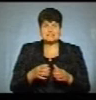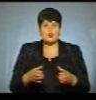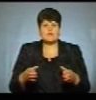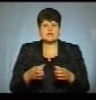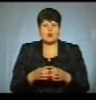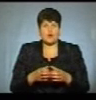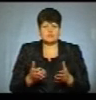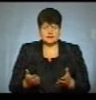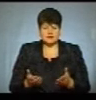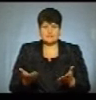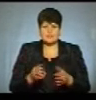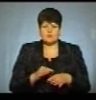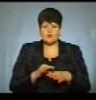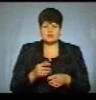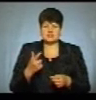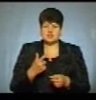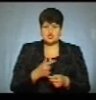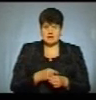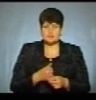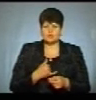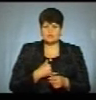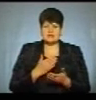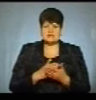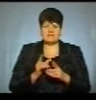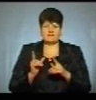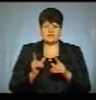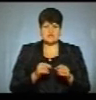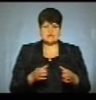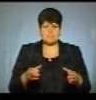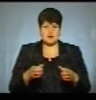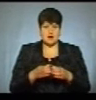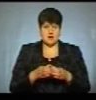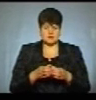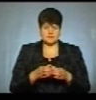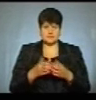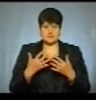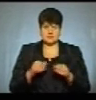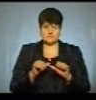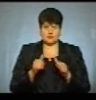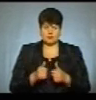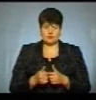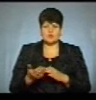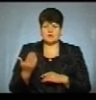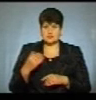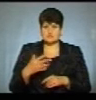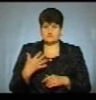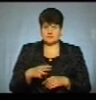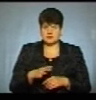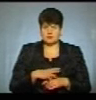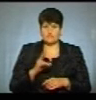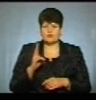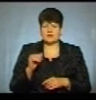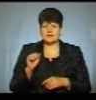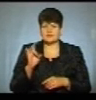колективи, де проводиться щеплення. У нас є виїзні бригади, які сформовані, тому що ви знаєте, що передував вже в нас спалах